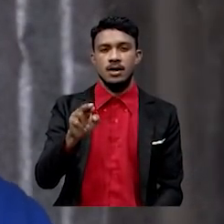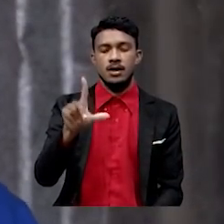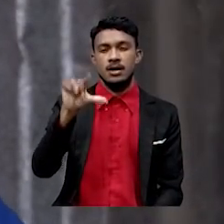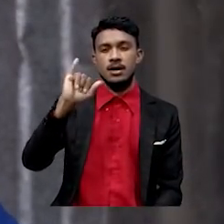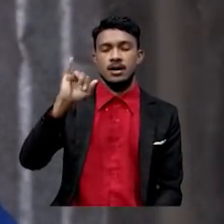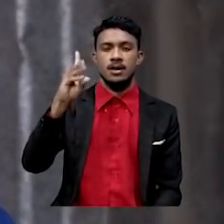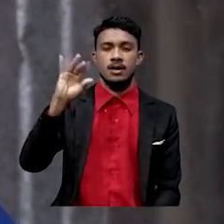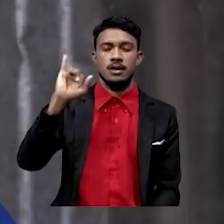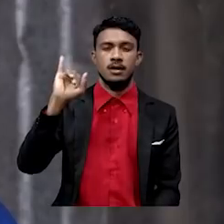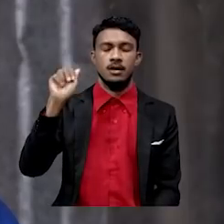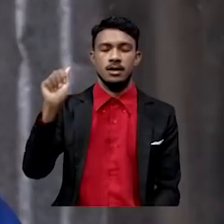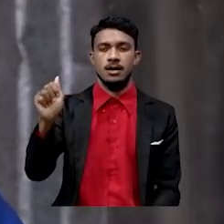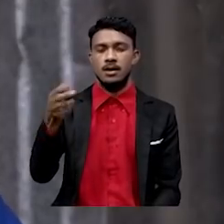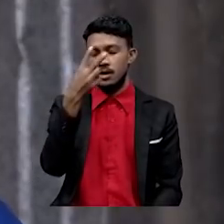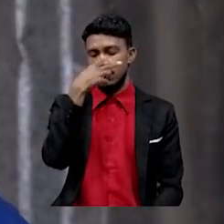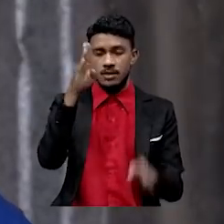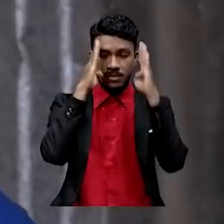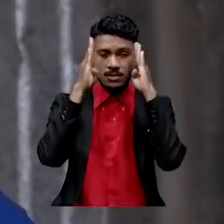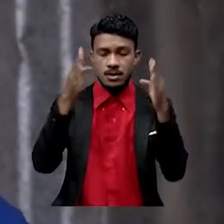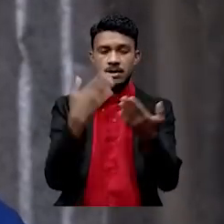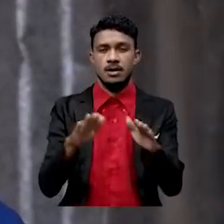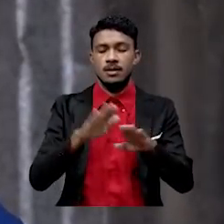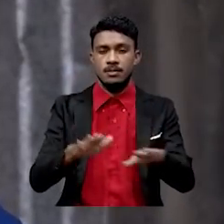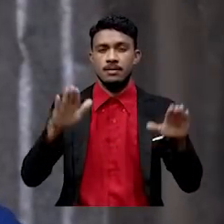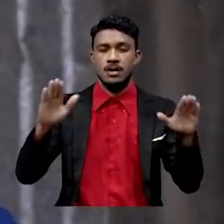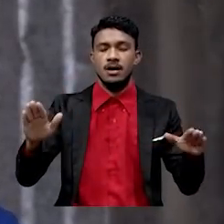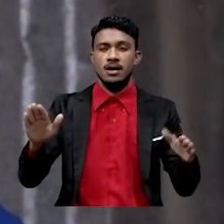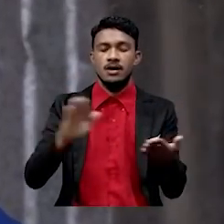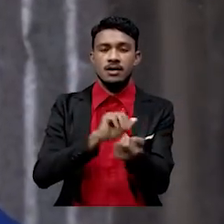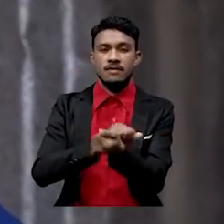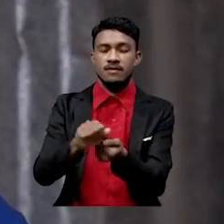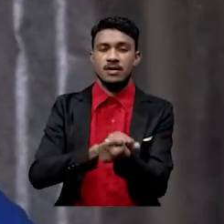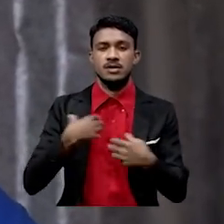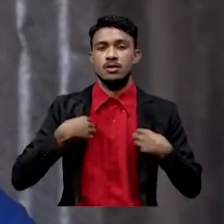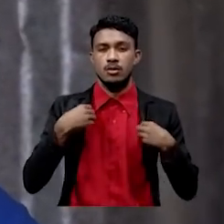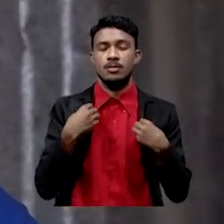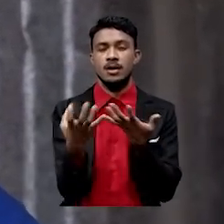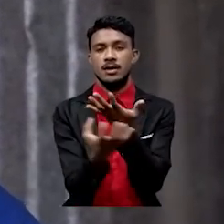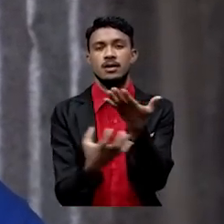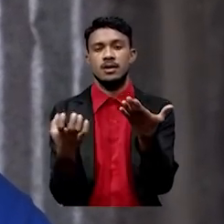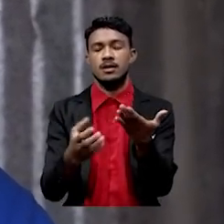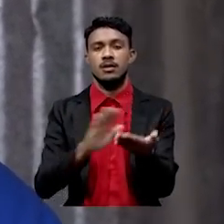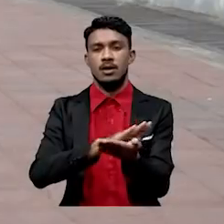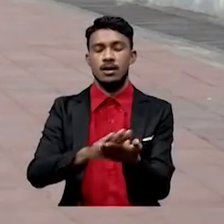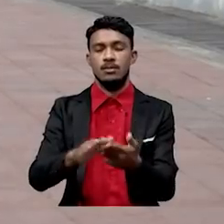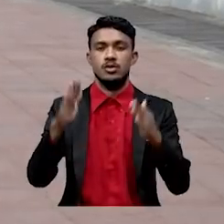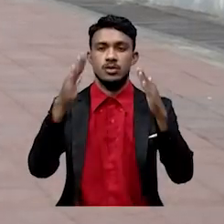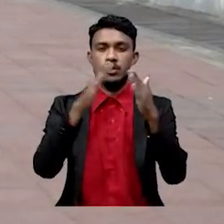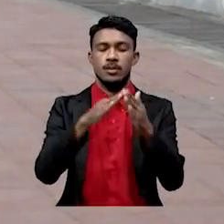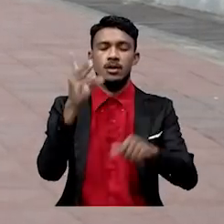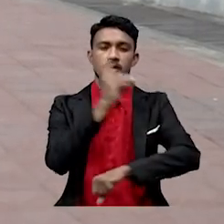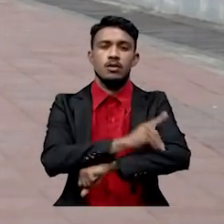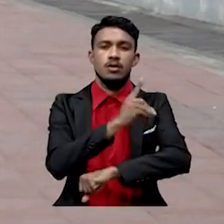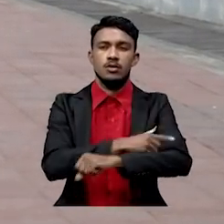balabarik, faseropa, teing, no hamus umalarang. Servisu ne ni halo lor-lorong